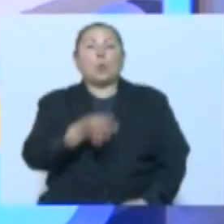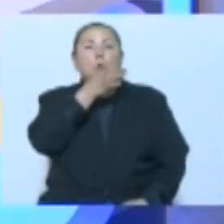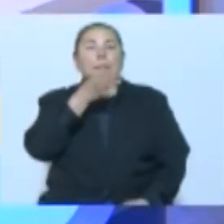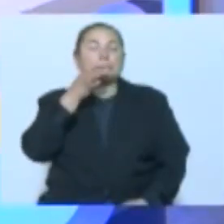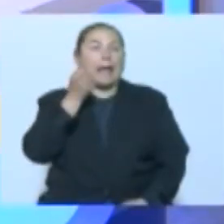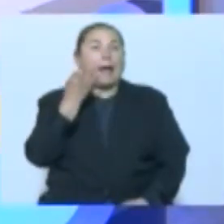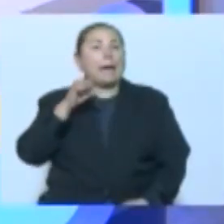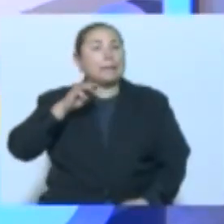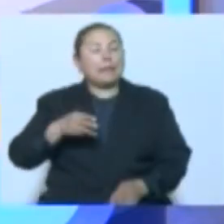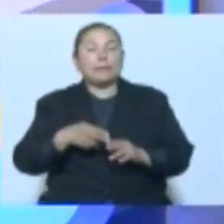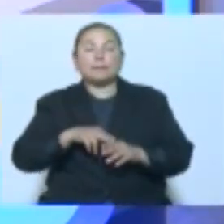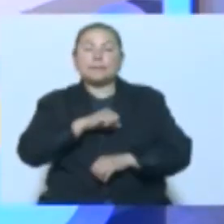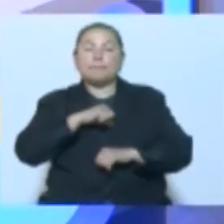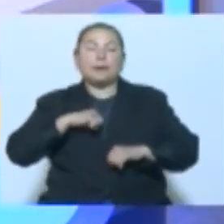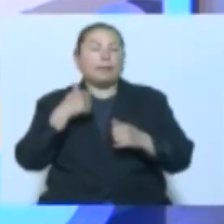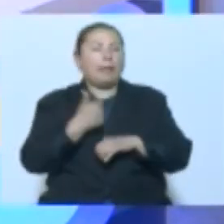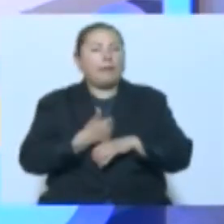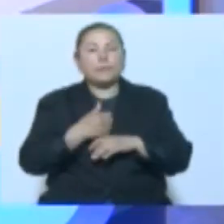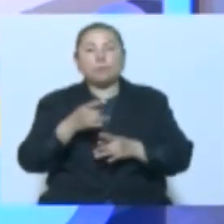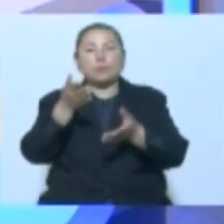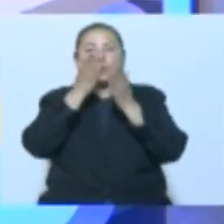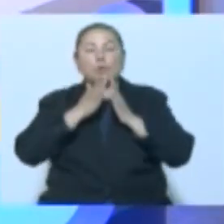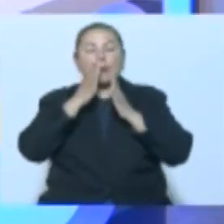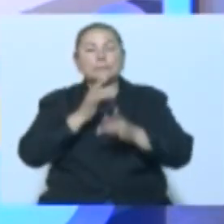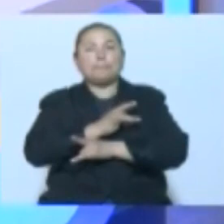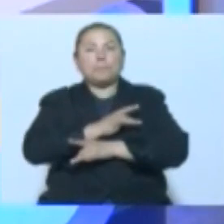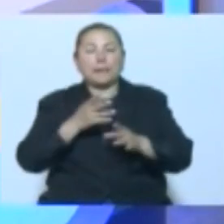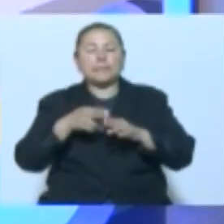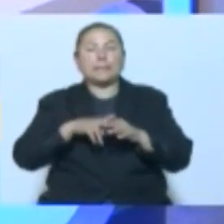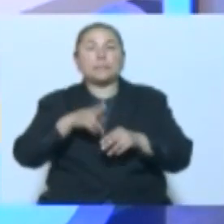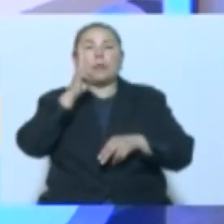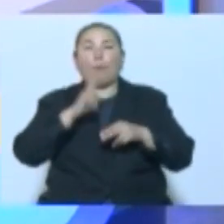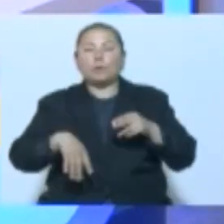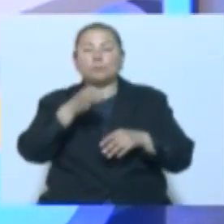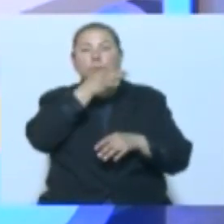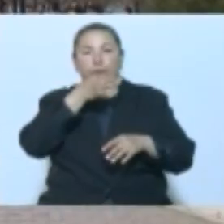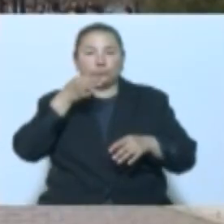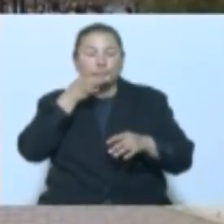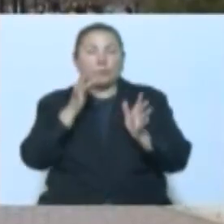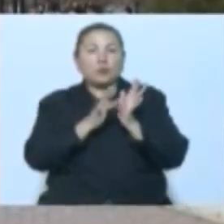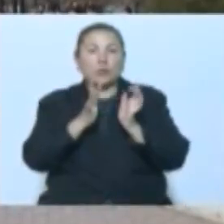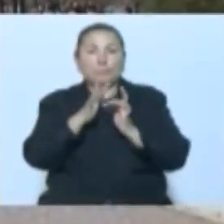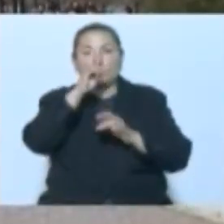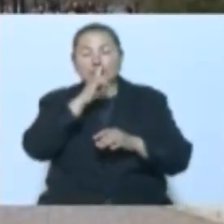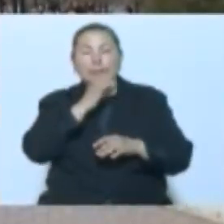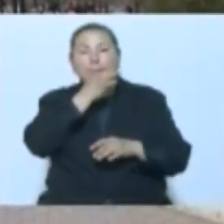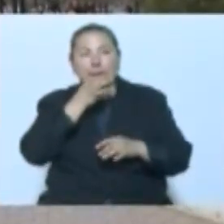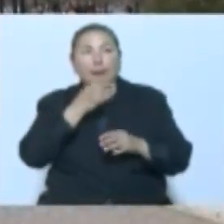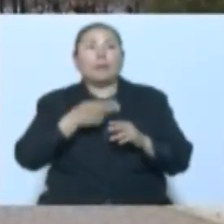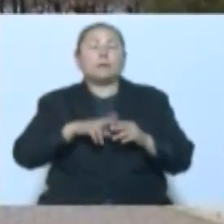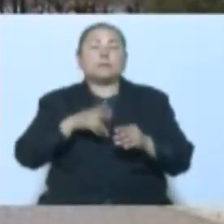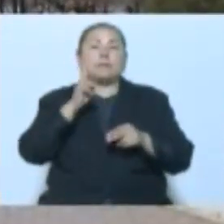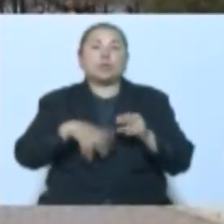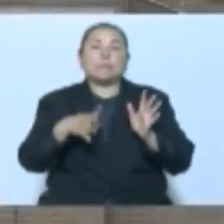Ораза Айт – один из главных мусульманских праздников. Он знаменует завершение поста в священный месяц Рамадан. В этом году месяц Рамадан